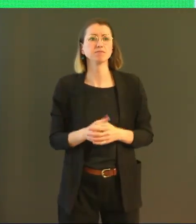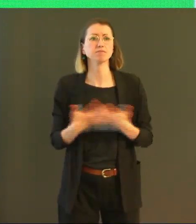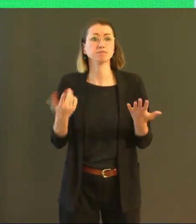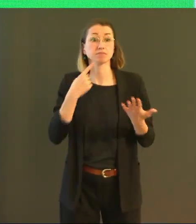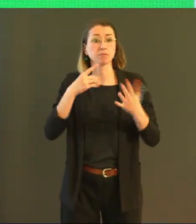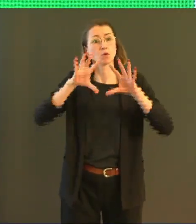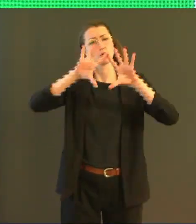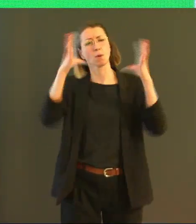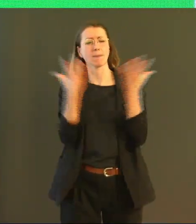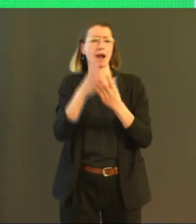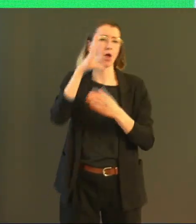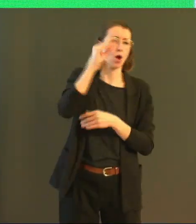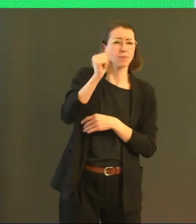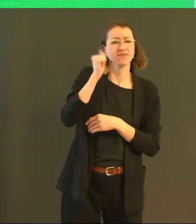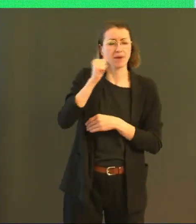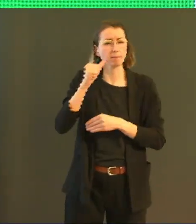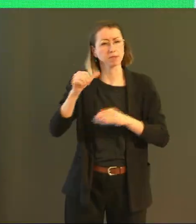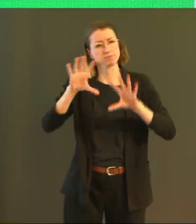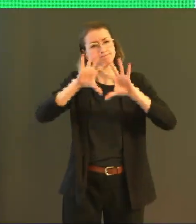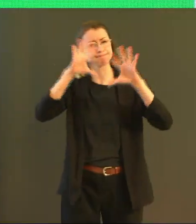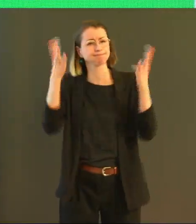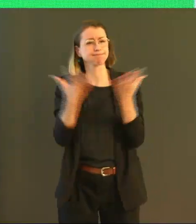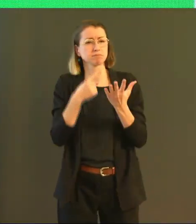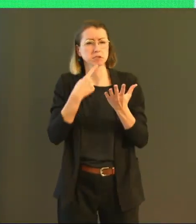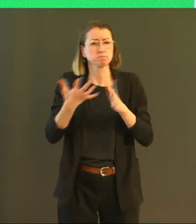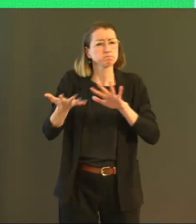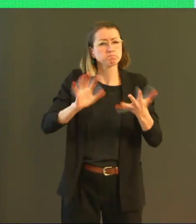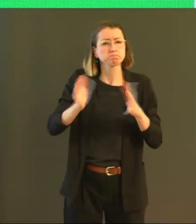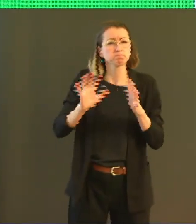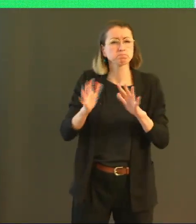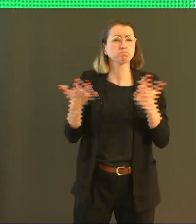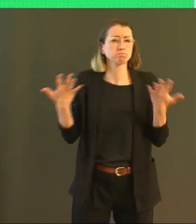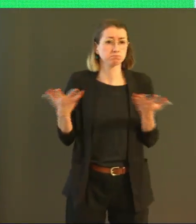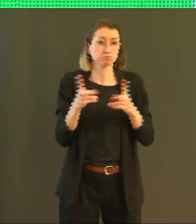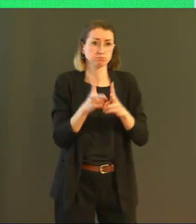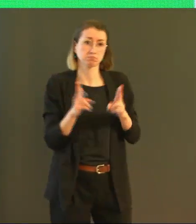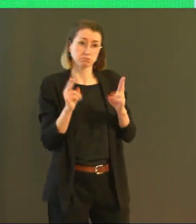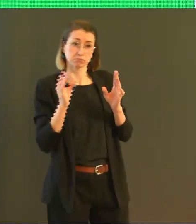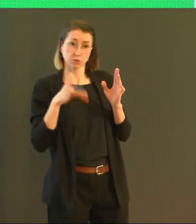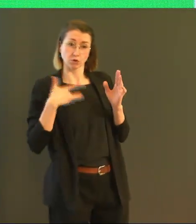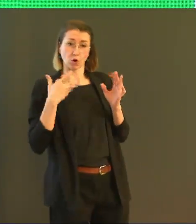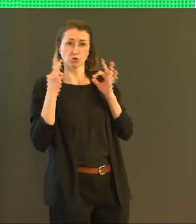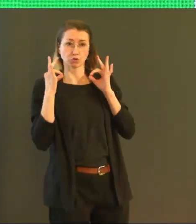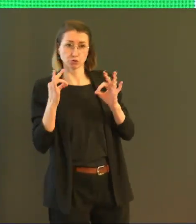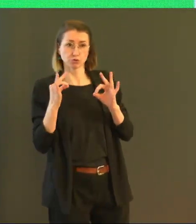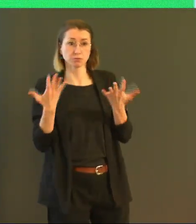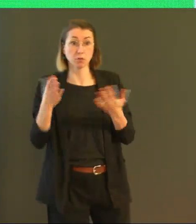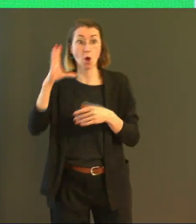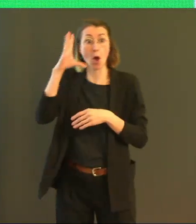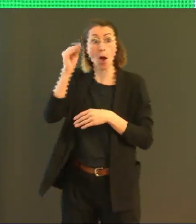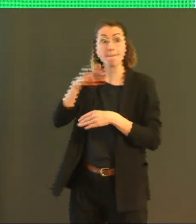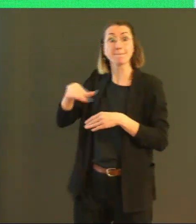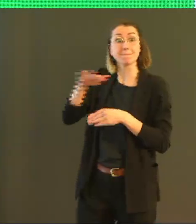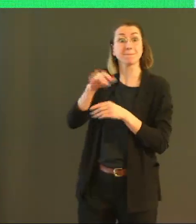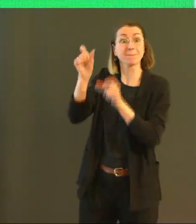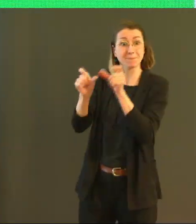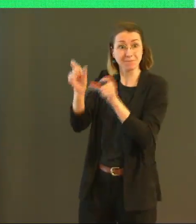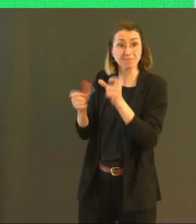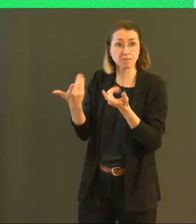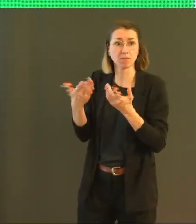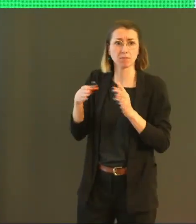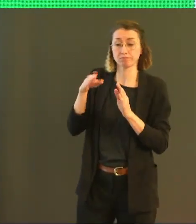signifie qu'actuellement dans le contexte de cette épidémie les hommes ont perdu une demi année de vie ça ne signifie pas